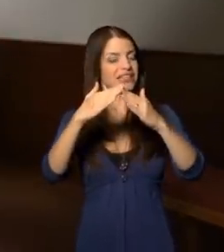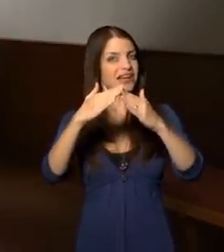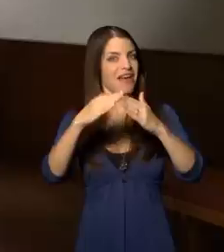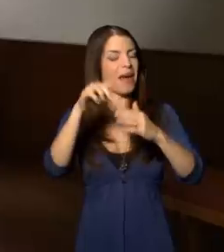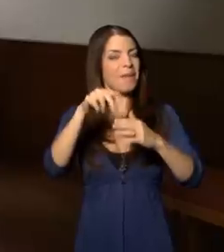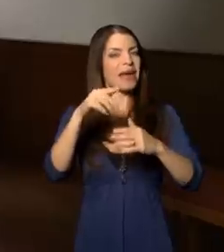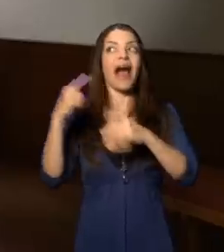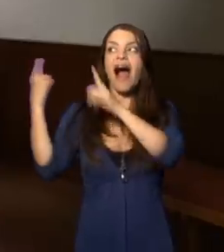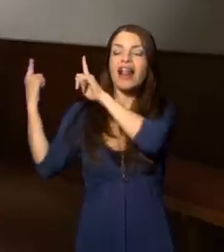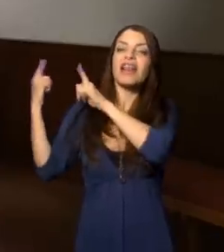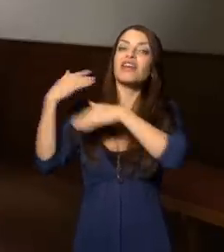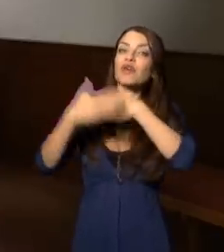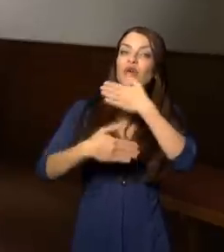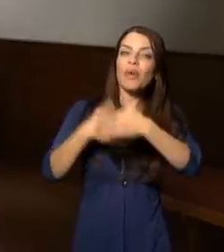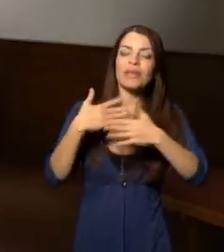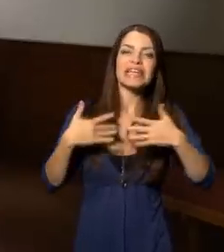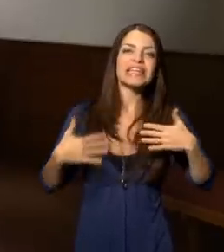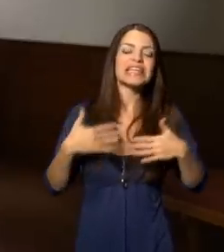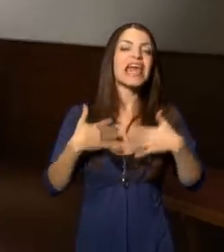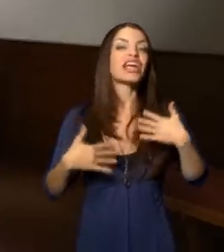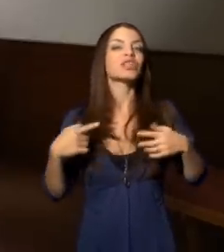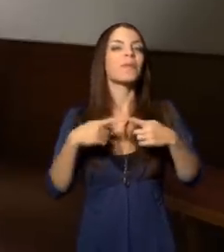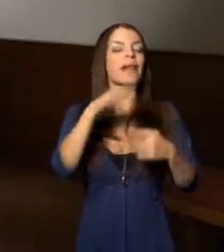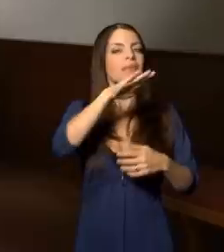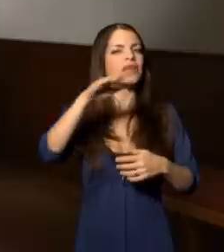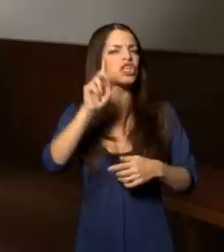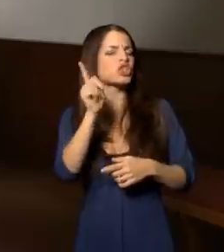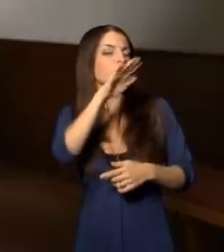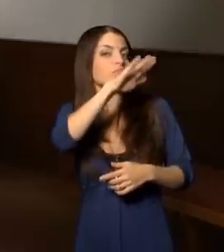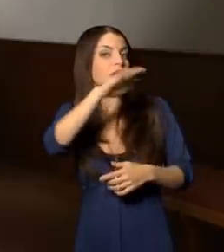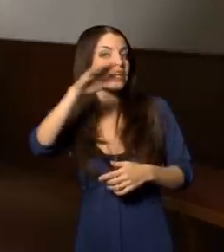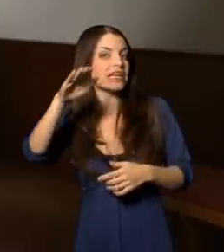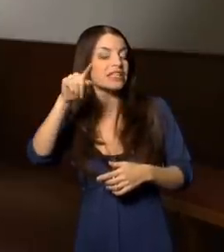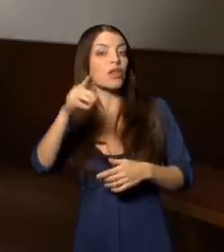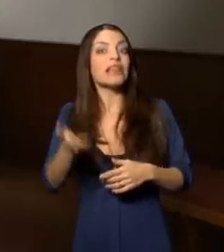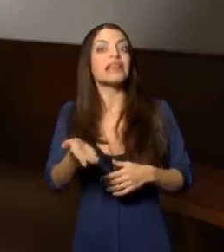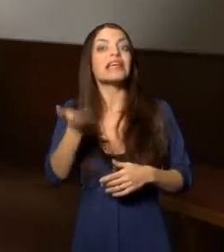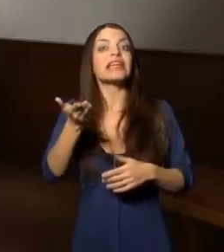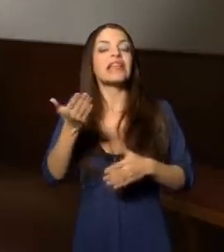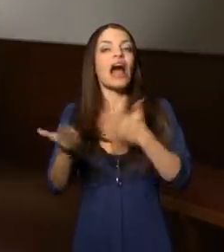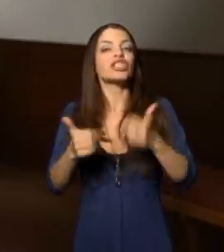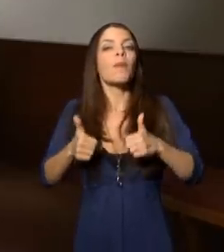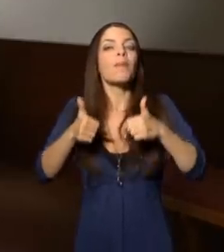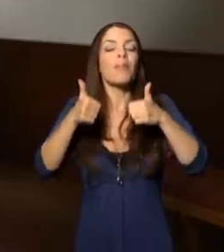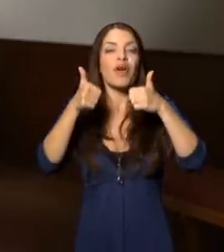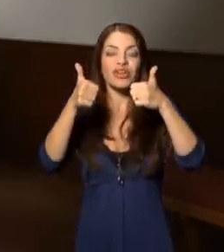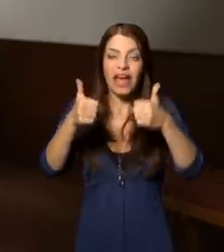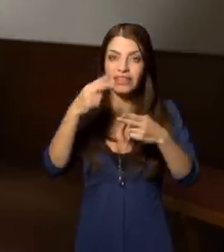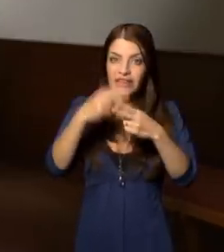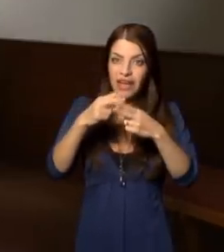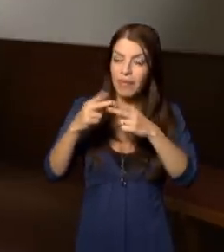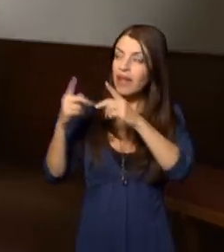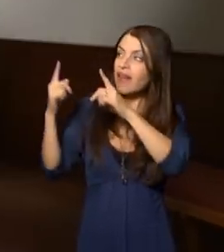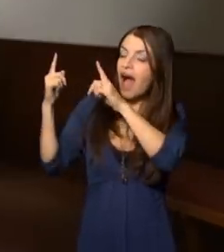Alla jkompli jgħix fost il-bnedmin. U x'inhi l-umanità? il-quċċata tal-ħolqin li